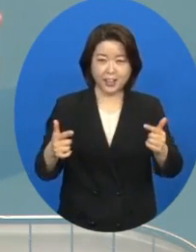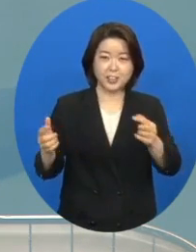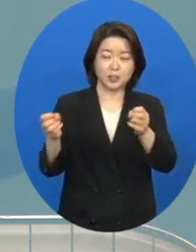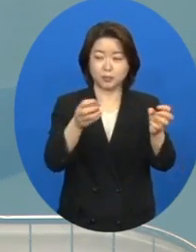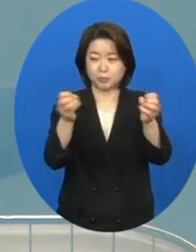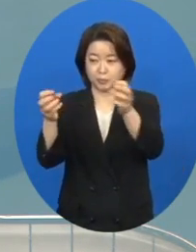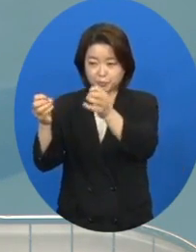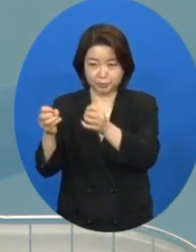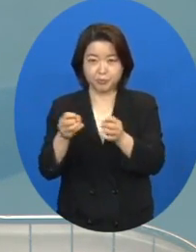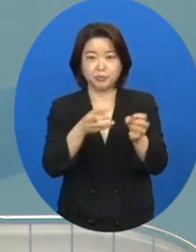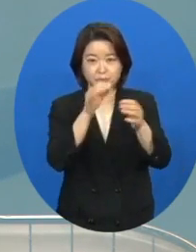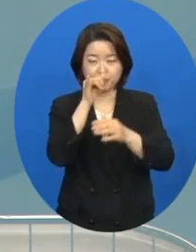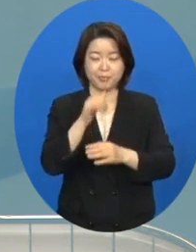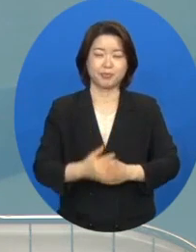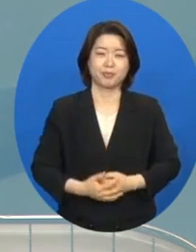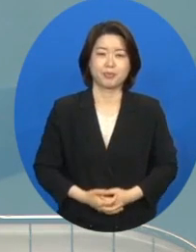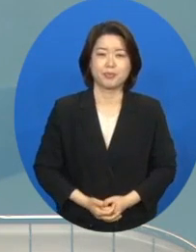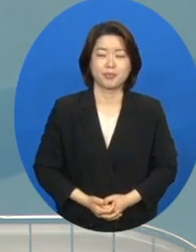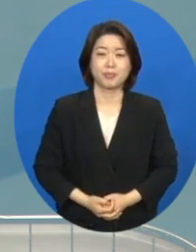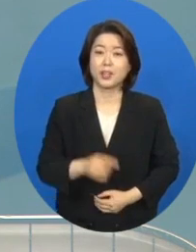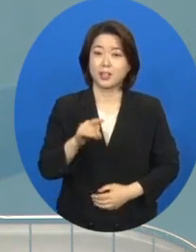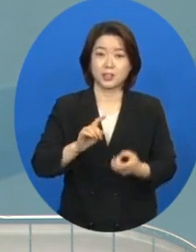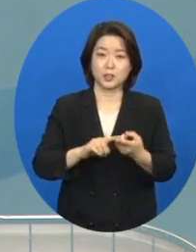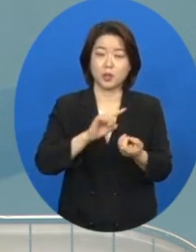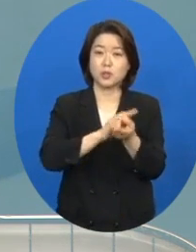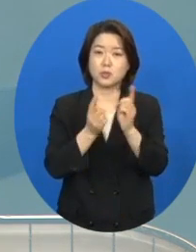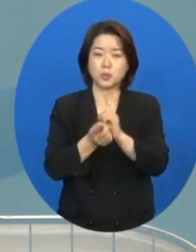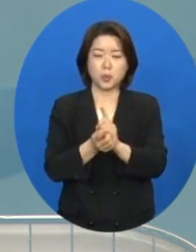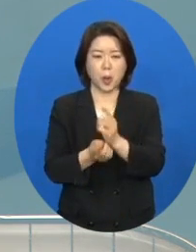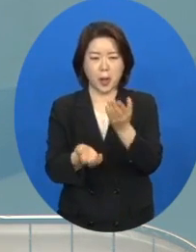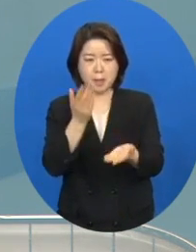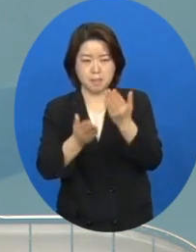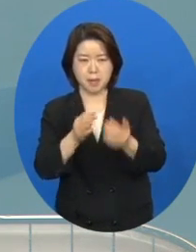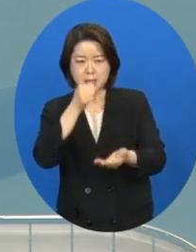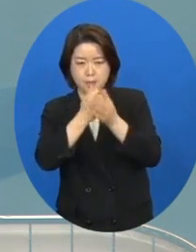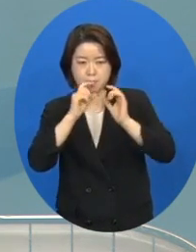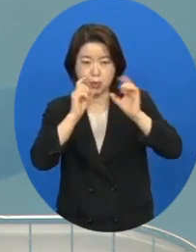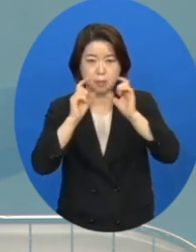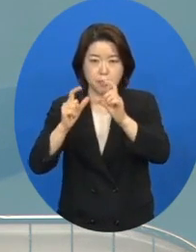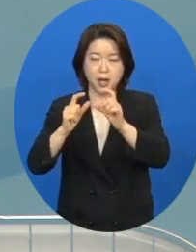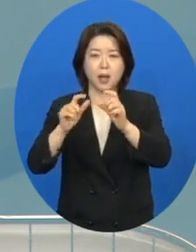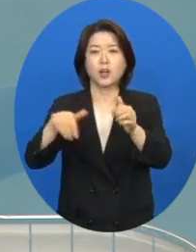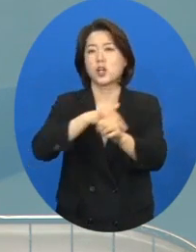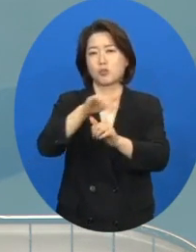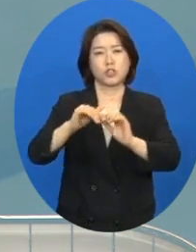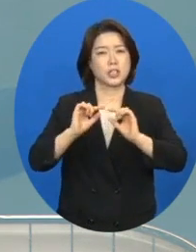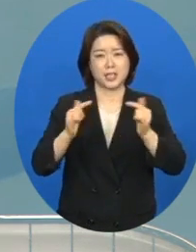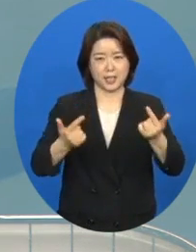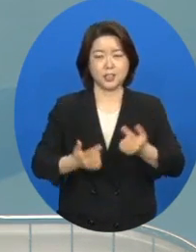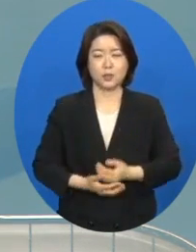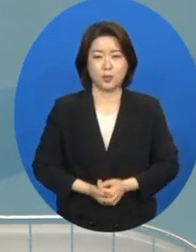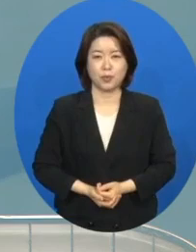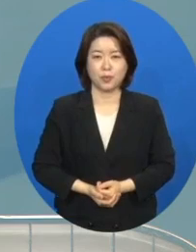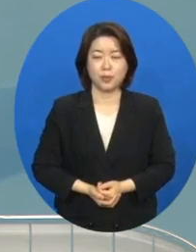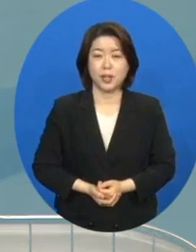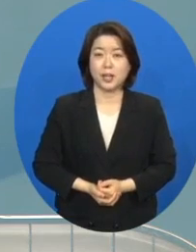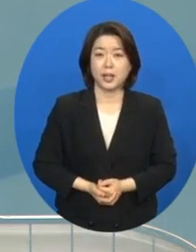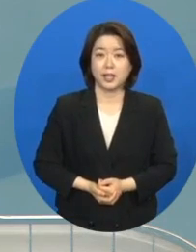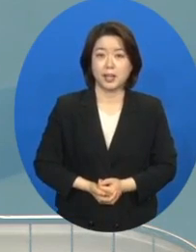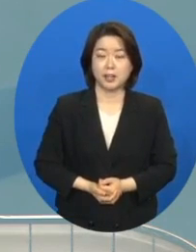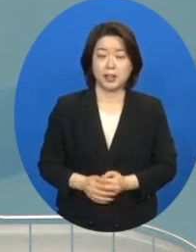쭉 해주는 거예요. 그건 서로를 비판하고 비난하기 위해서 하는 분위기가 아니었습니다.